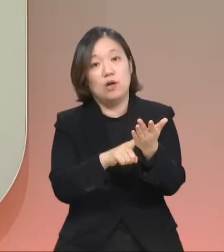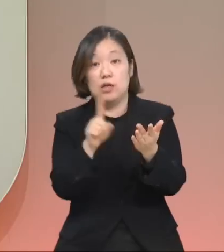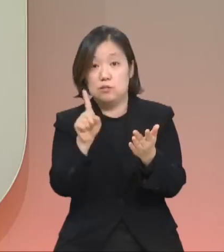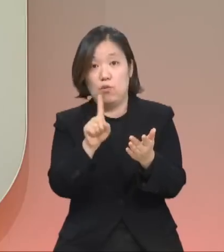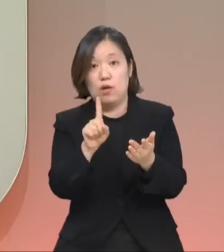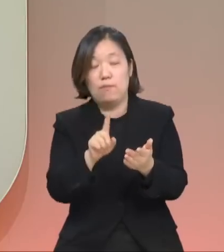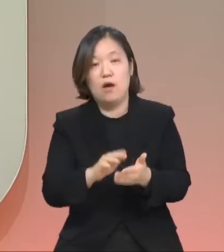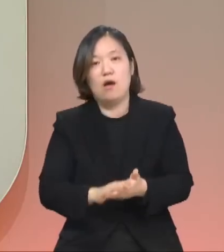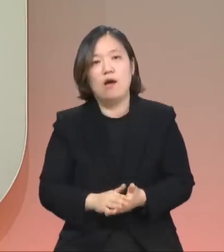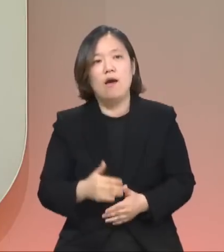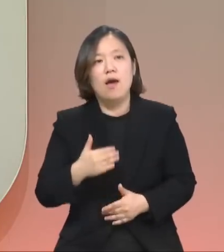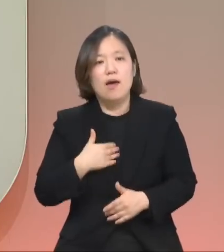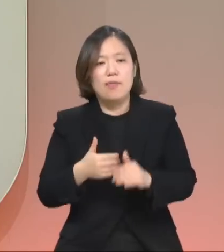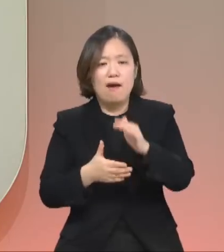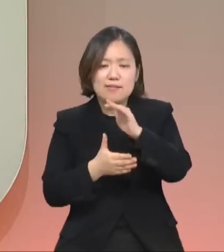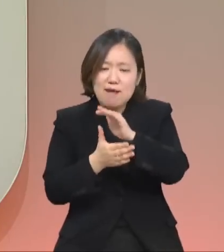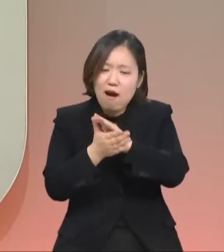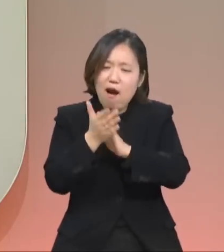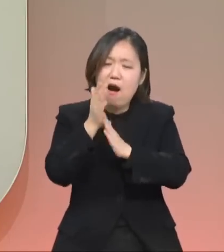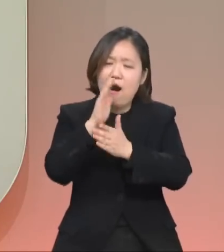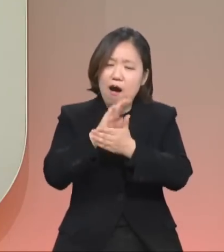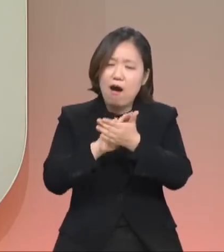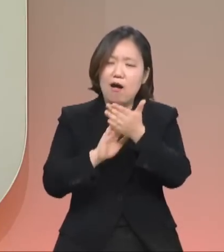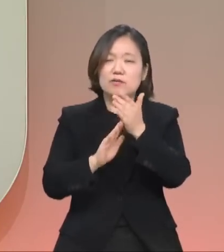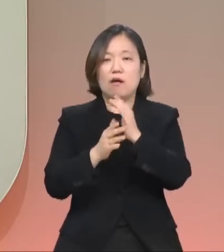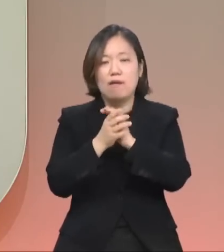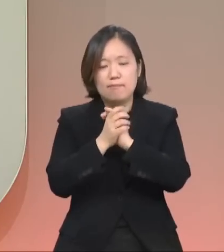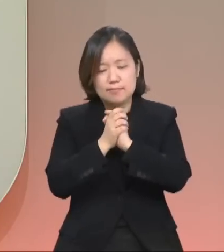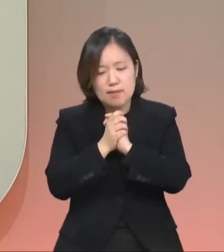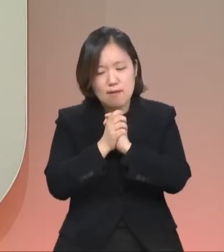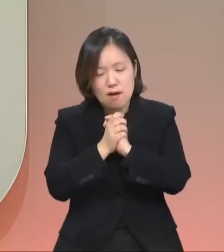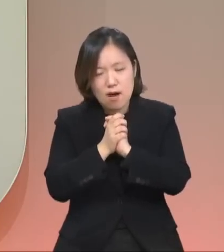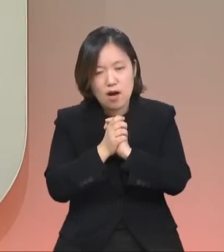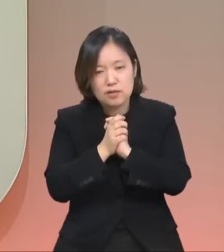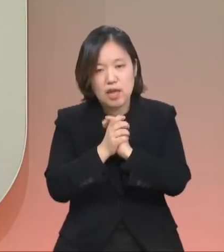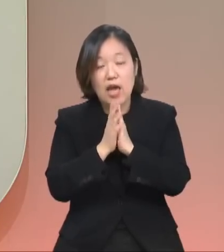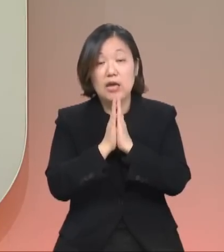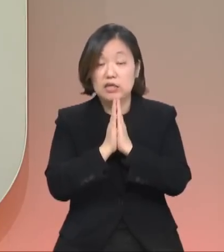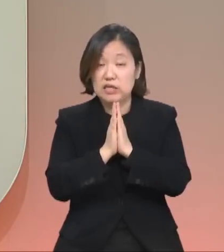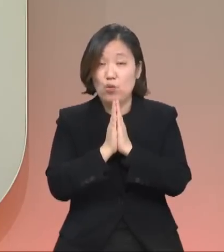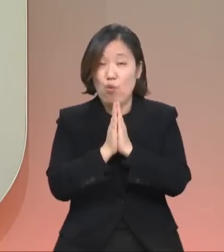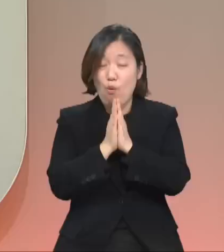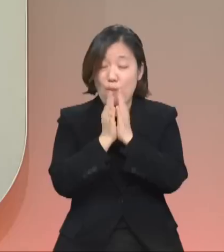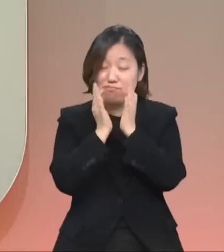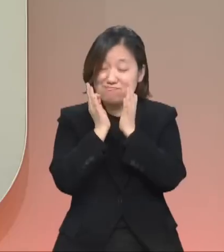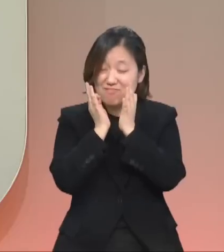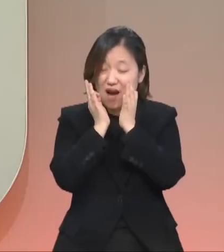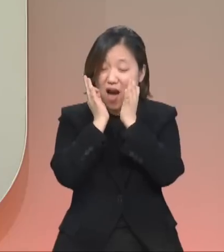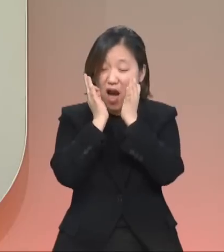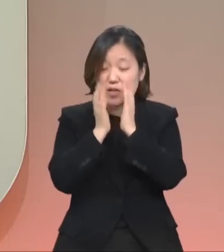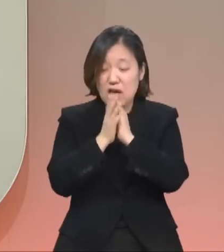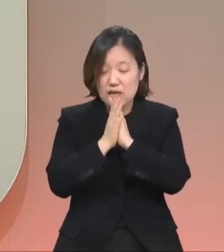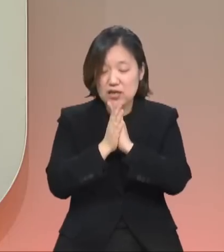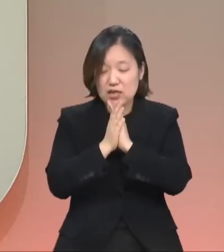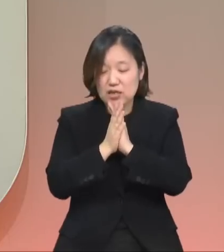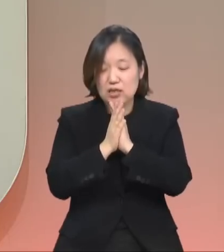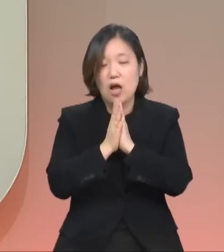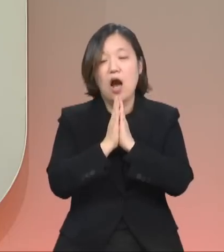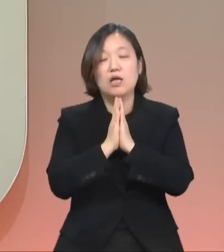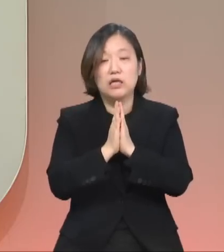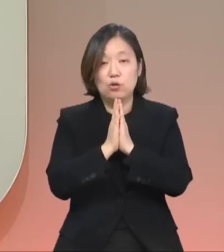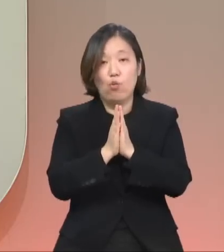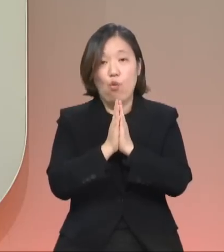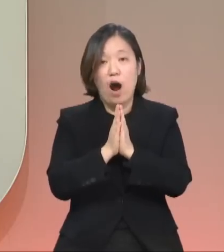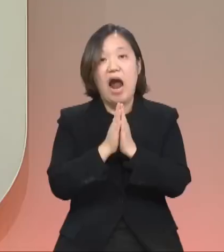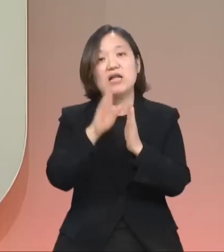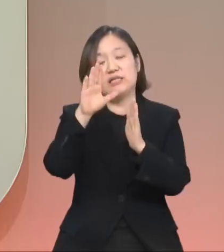정성이 정성이 깊은 불자님들이 기도를 열심히 하다가 평소에